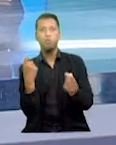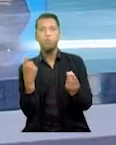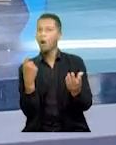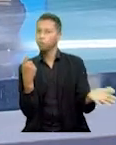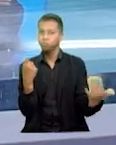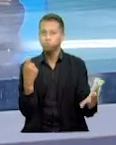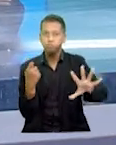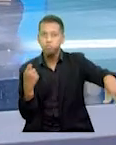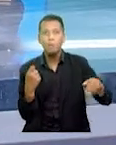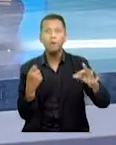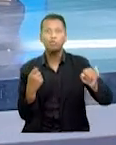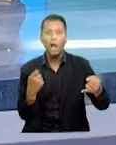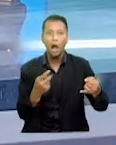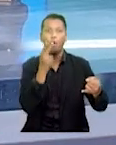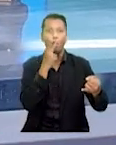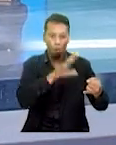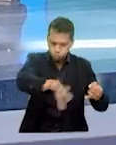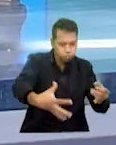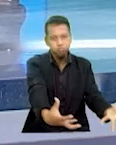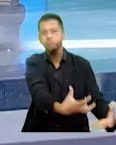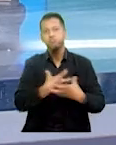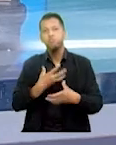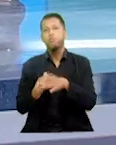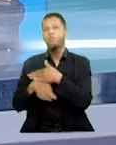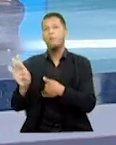rupiah. Berikut ratusan bungkus rokok.